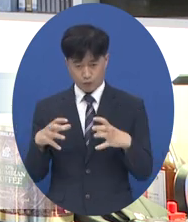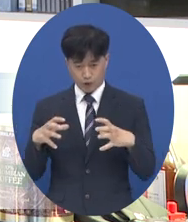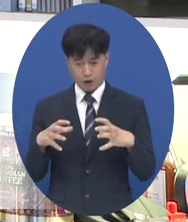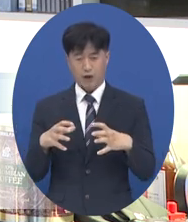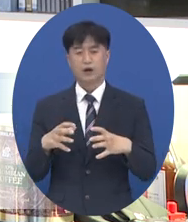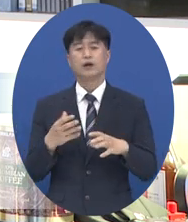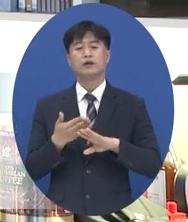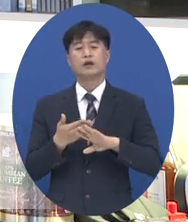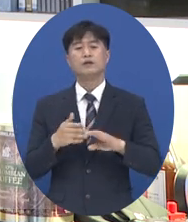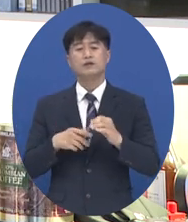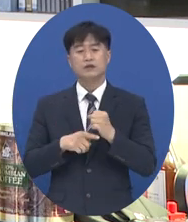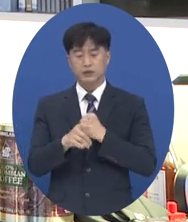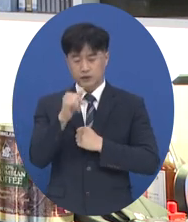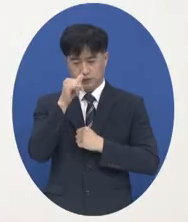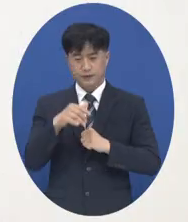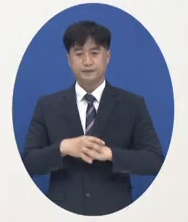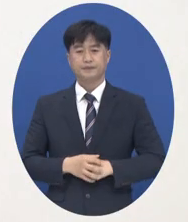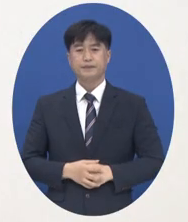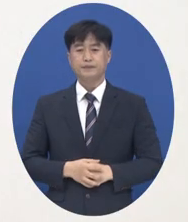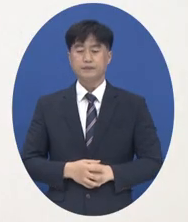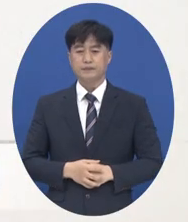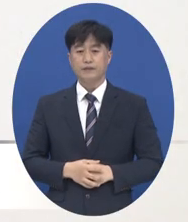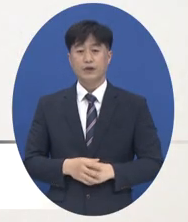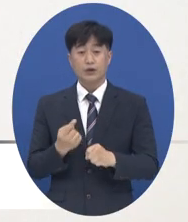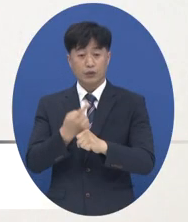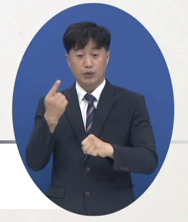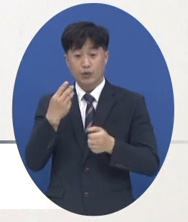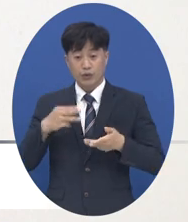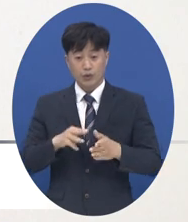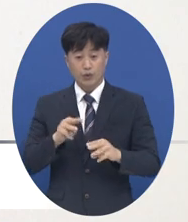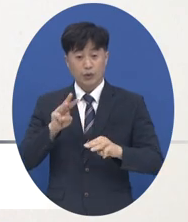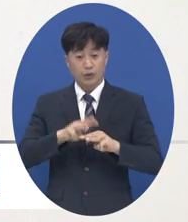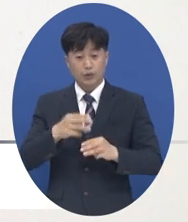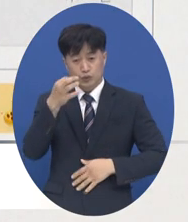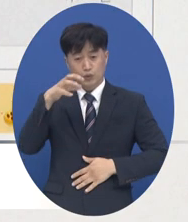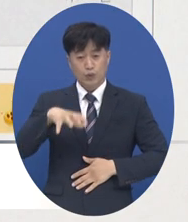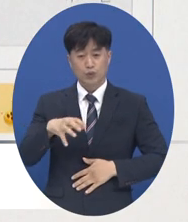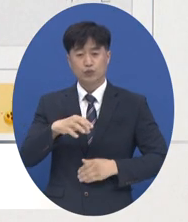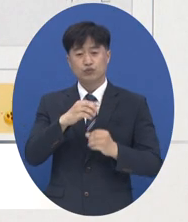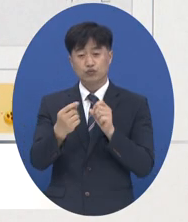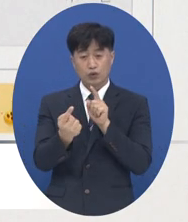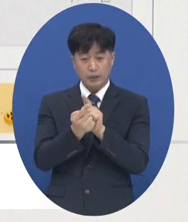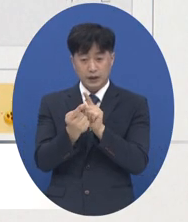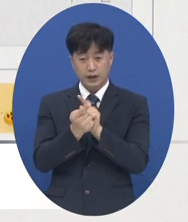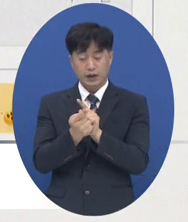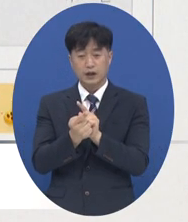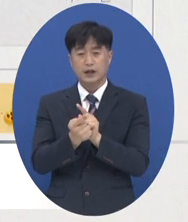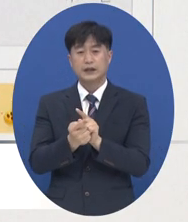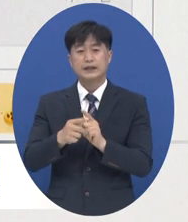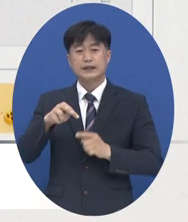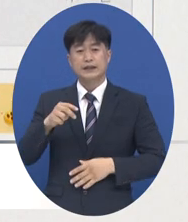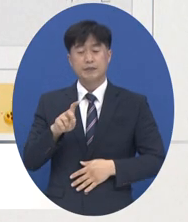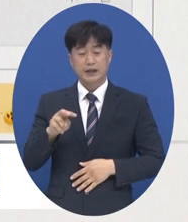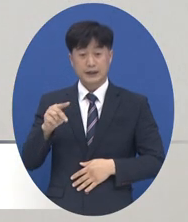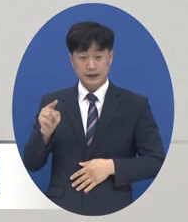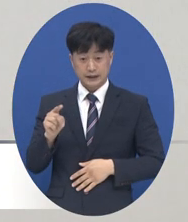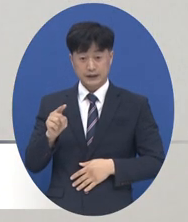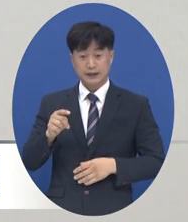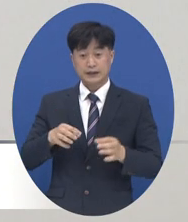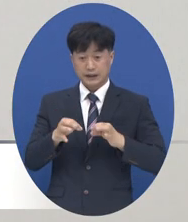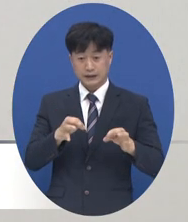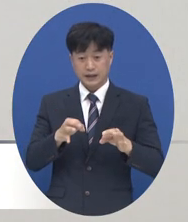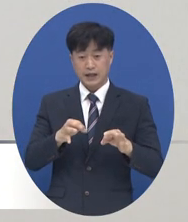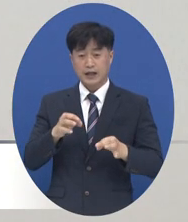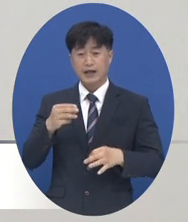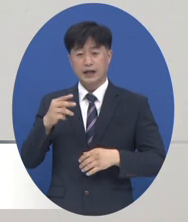남다른 의미가 있을 것 같습니다 이밖에도 경기도농업기술원 은 추석을 맞아 스마트 스토어 와 라이브 커머스를 통해